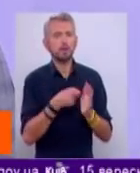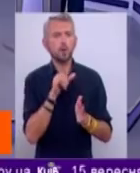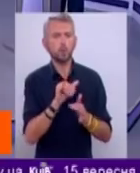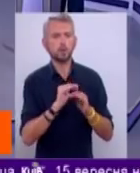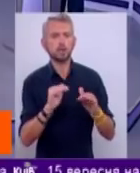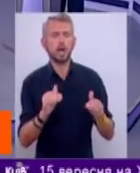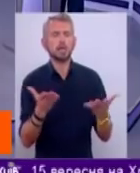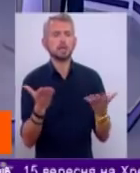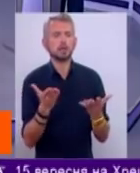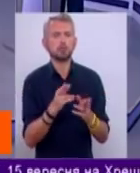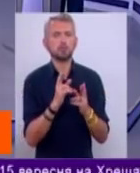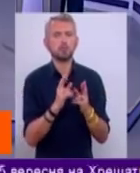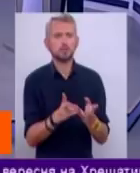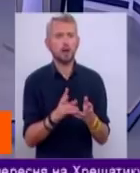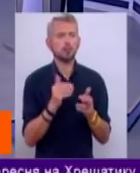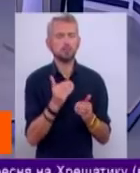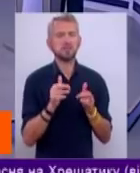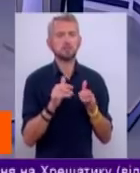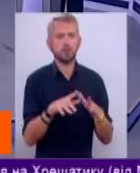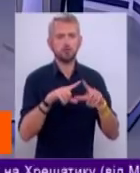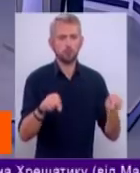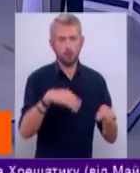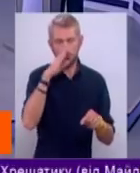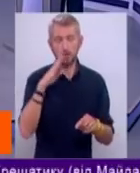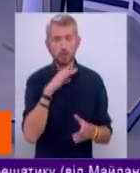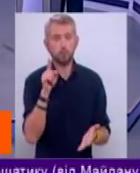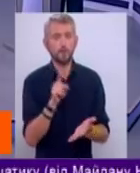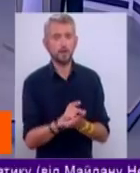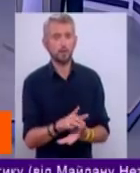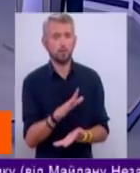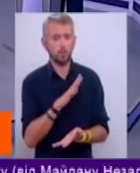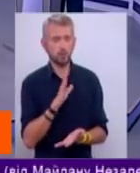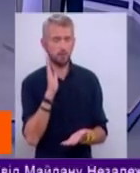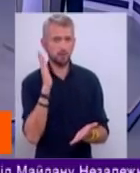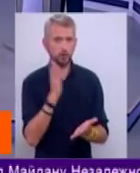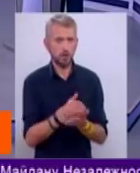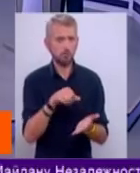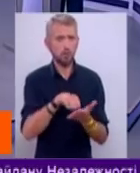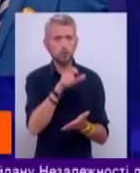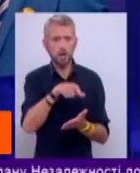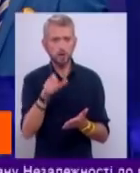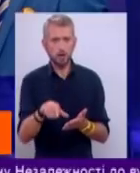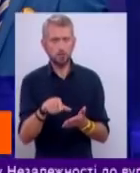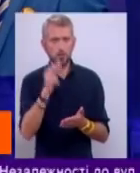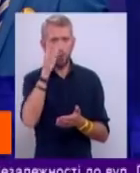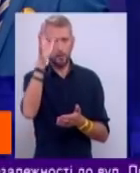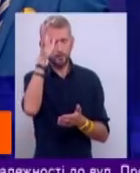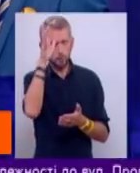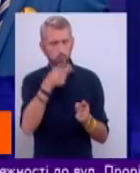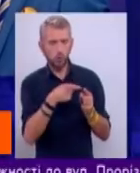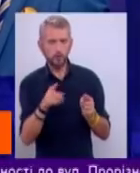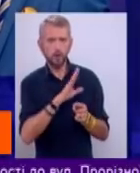дітей, як їх справи в школі. Тобто батьки повинні бути безпосередніми учасниками освітнього процесу, а не